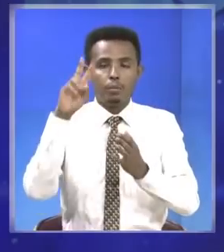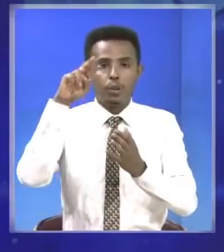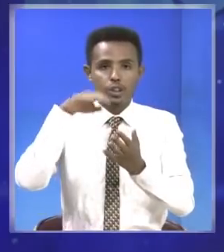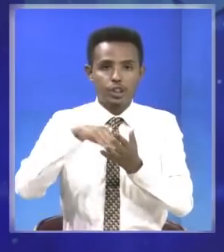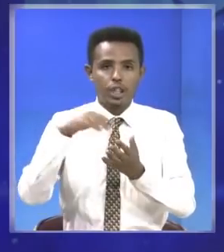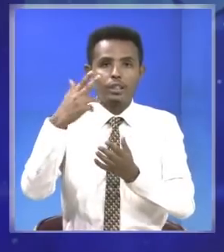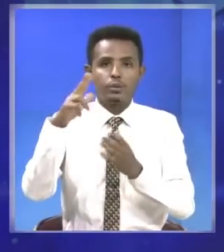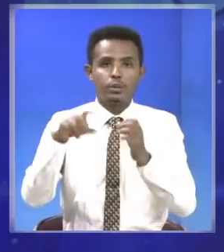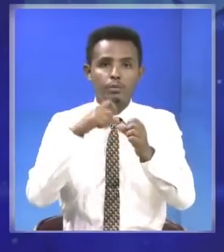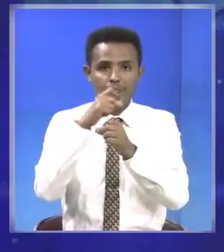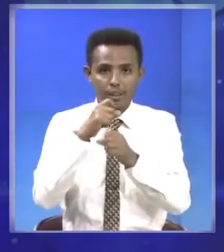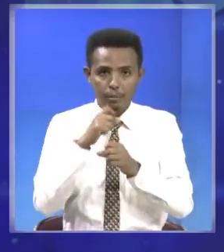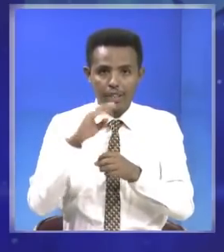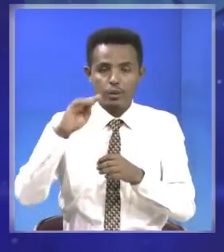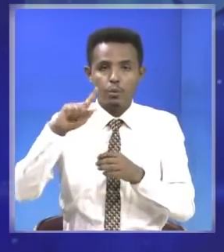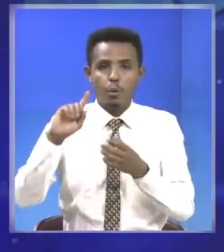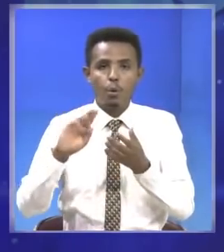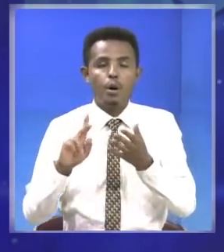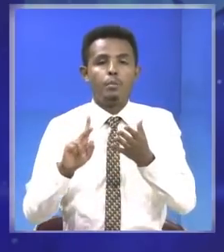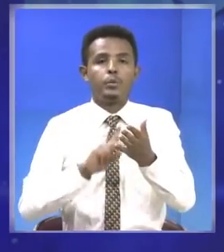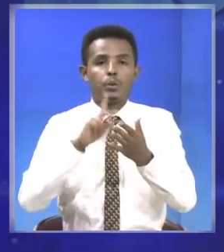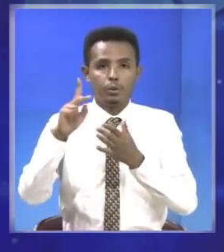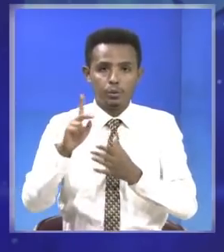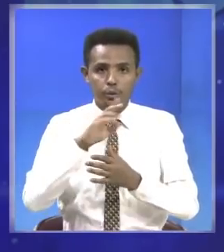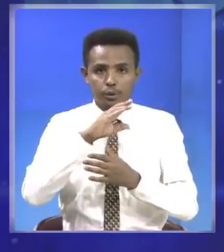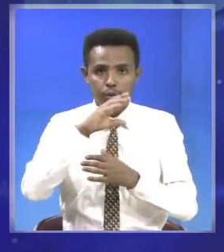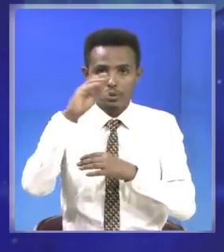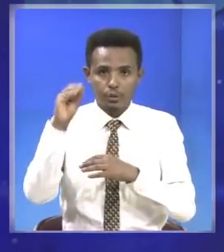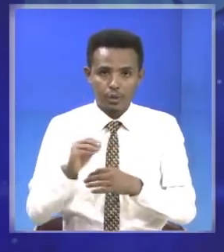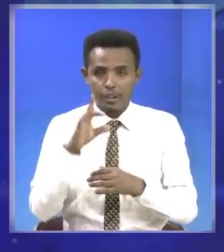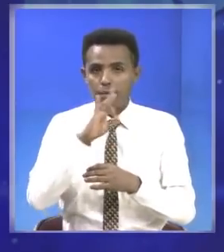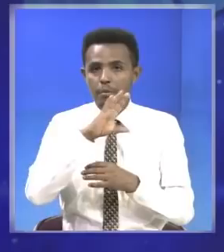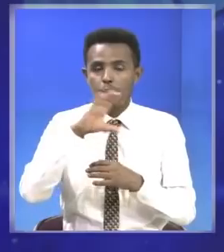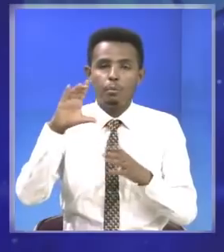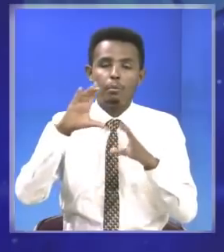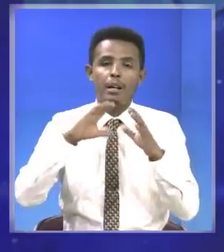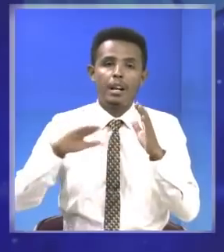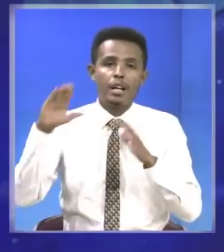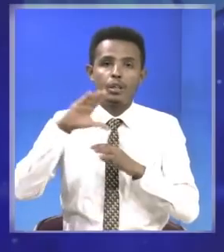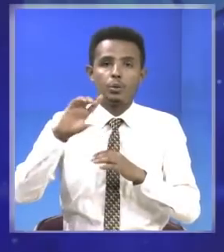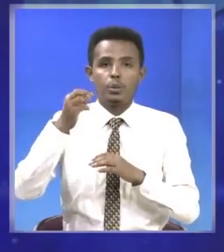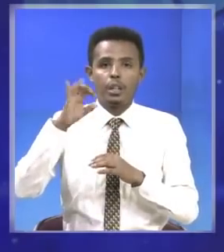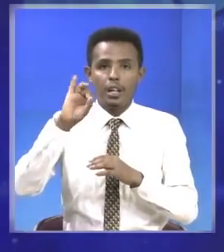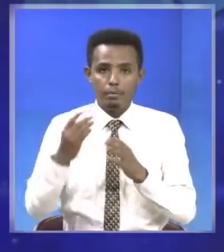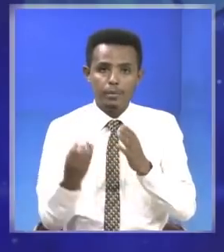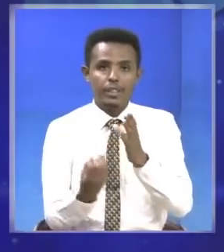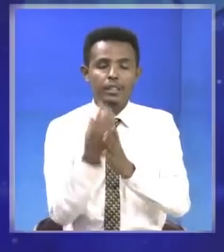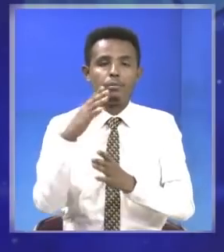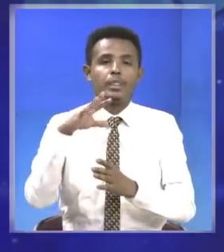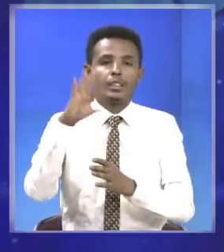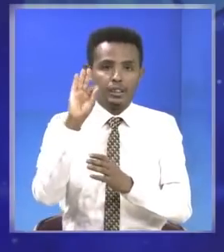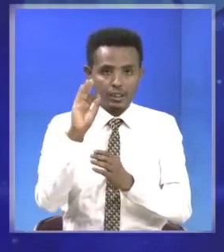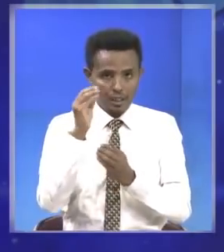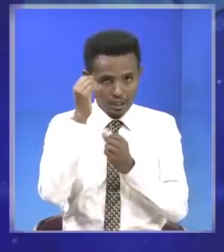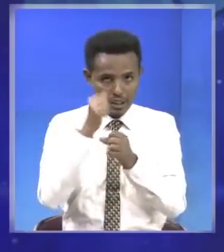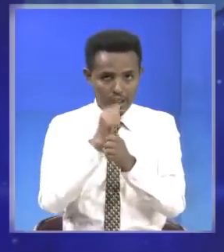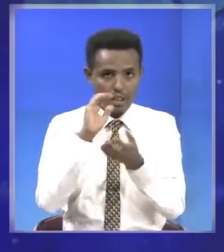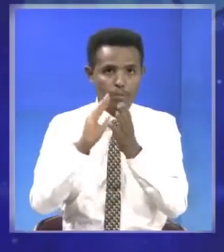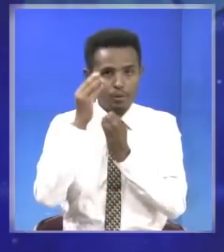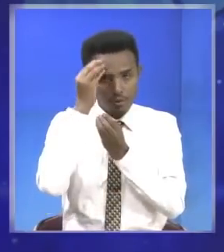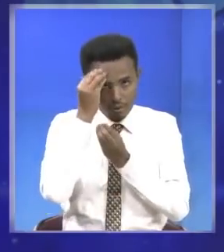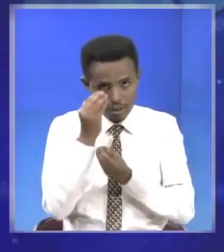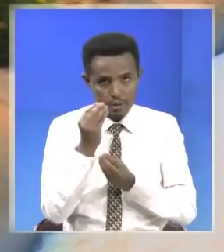በ2013 ዓ.ም የመስኖ ወቅት ከ800,000 በላይ ኩንታል ምርት ለማግኘት እየተሰራ መሆኑንም የቆጋ መስኖ ልማት ፕሮጀክት ጽሕፈት ቤት አስታውቋል። ሰላም